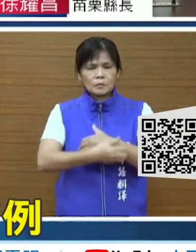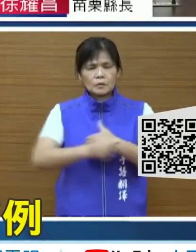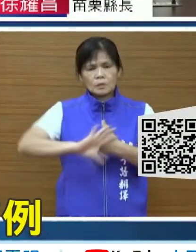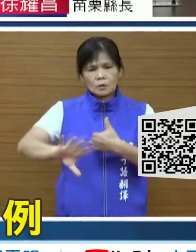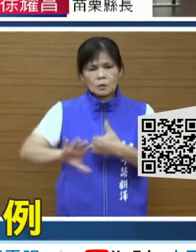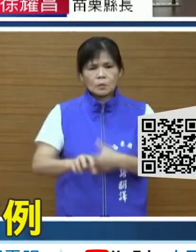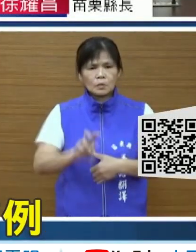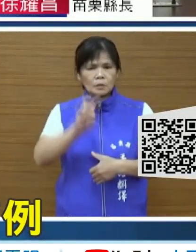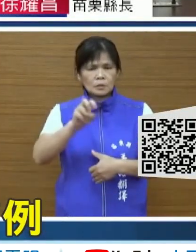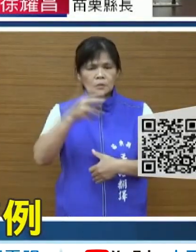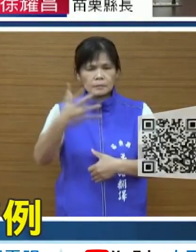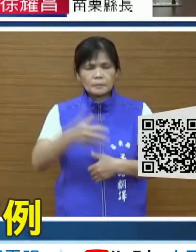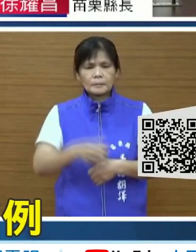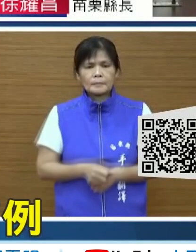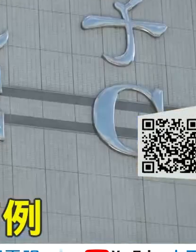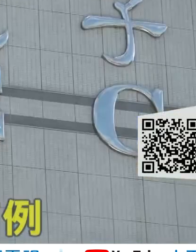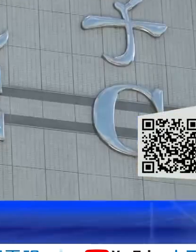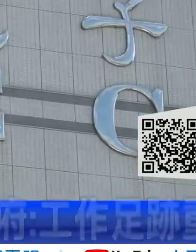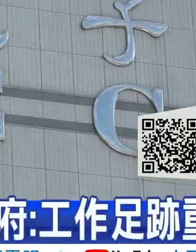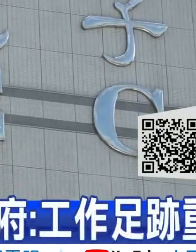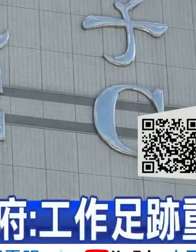今天刚刚48小时后，金源店活出复工，但苗栗的确诊数还在增加。总共有45案，外籍移工的部分有28例。